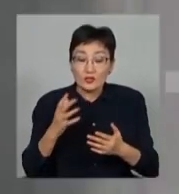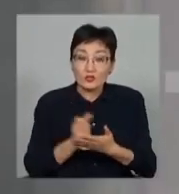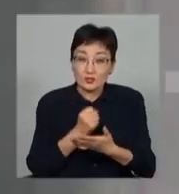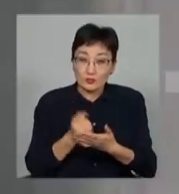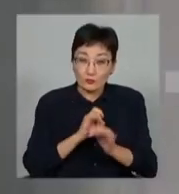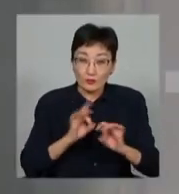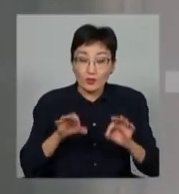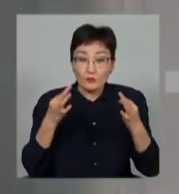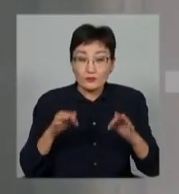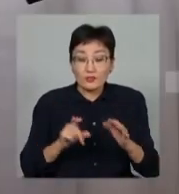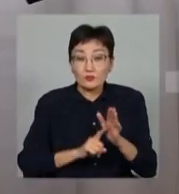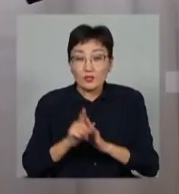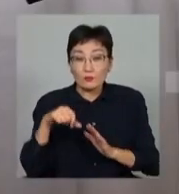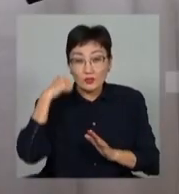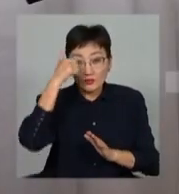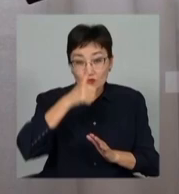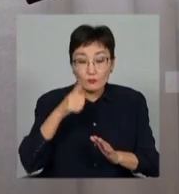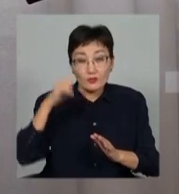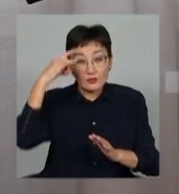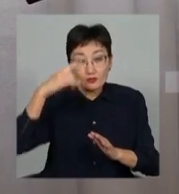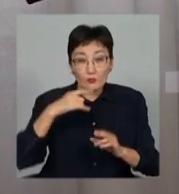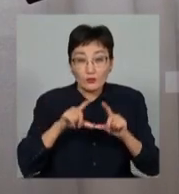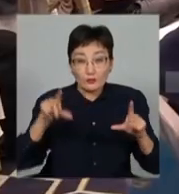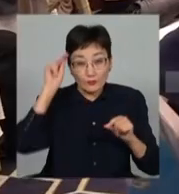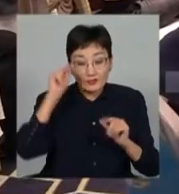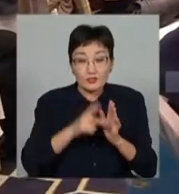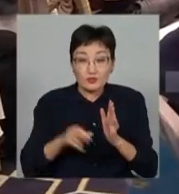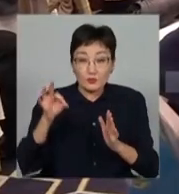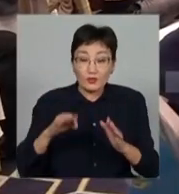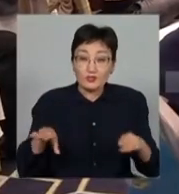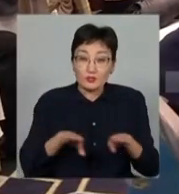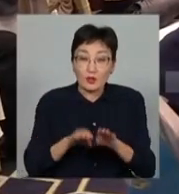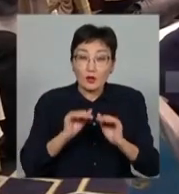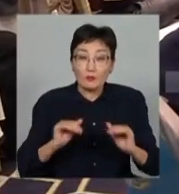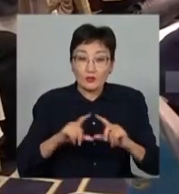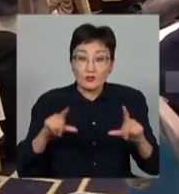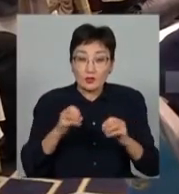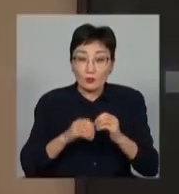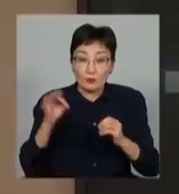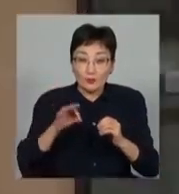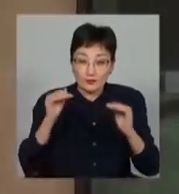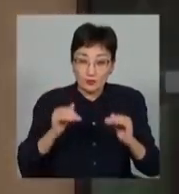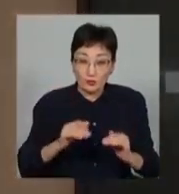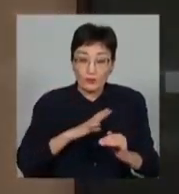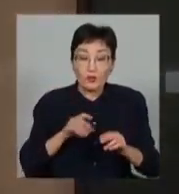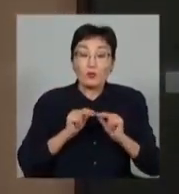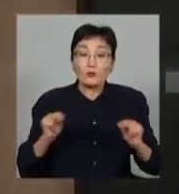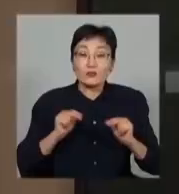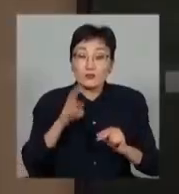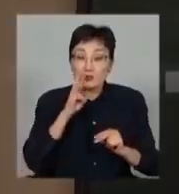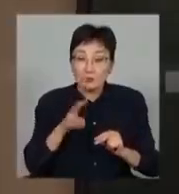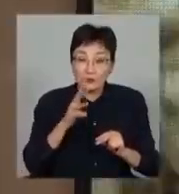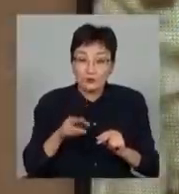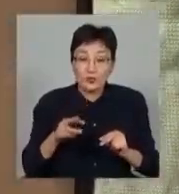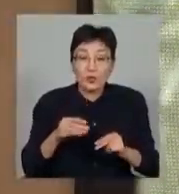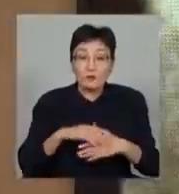етті. Егемендіктің ең алғашқы жылдарында елдегі мектептердің 80% жабылып, балабақшалар 10% төмендеген. Мұғалімдердің айлық